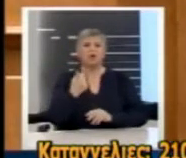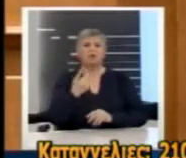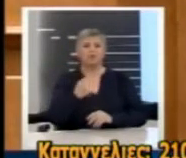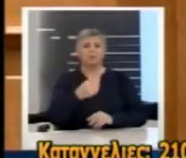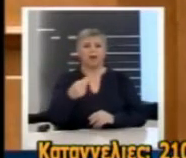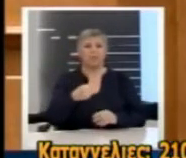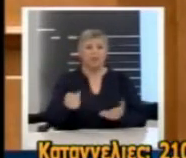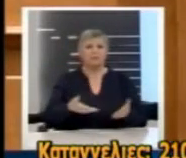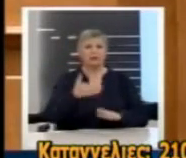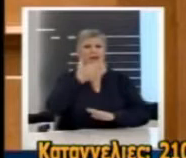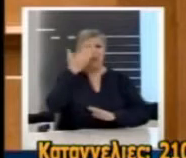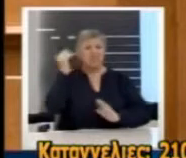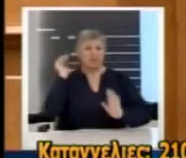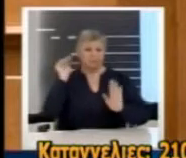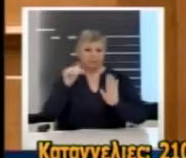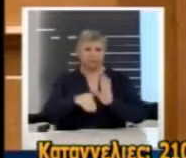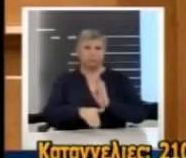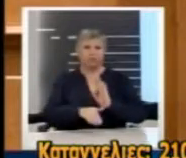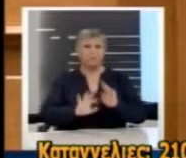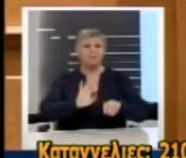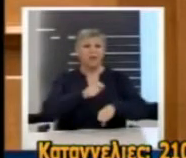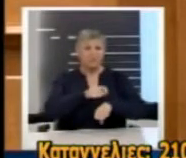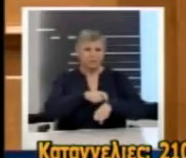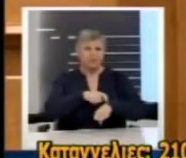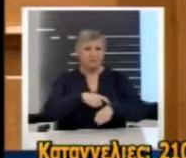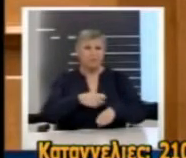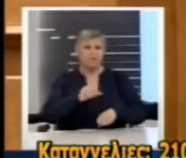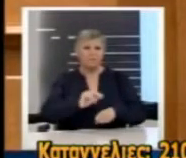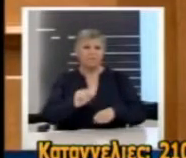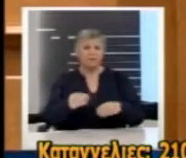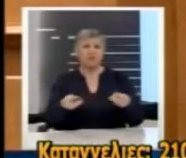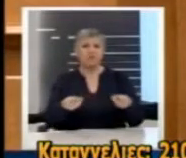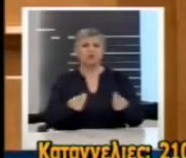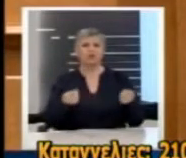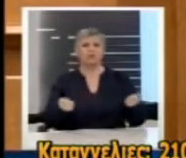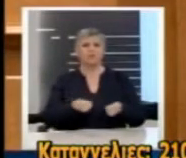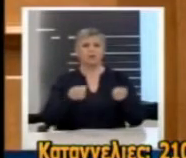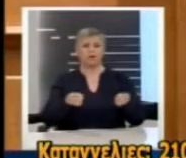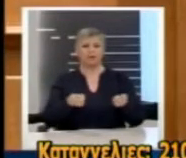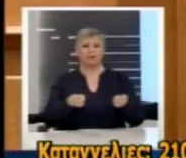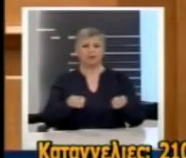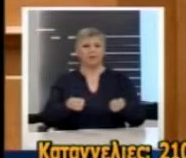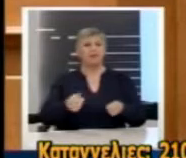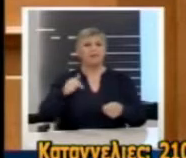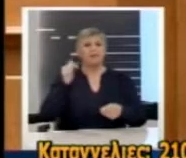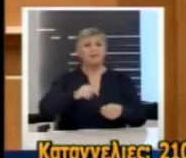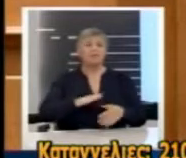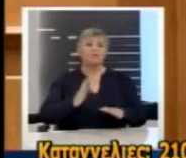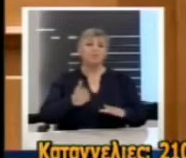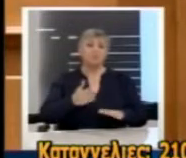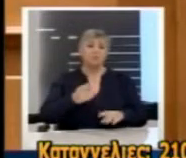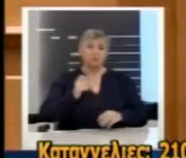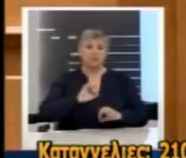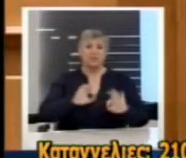σήμερα. Τραυματίζετε το δημοκρατικό πολίτευμα και αυτός είναι ένας ακόμα λόγος που η ετιμιγορία του ελληνικού